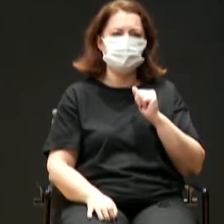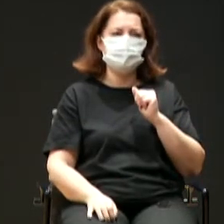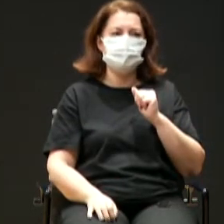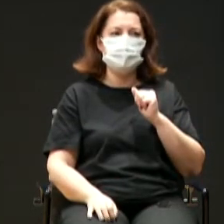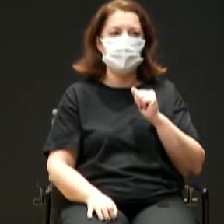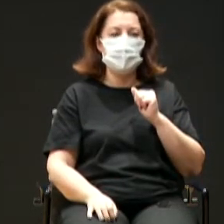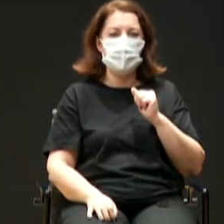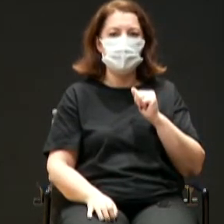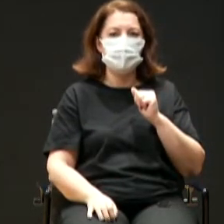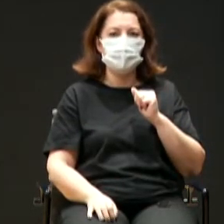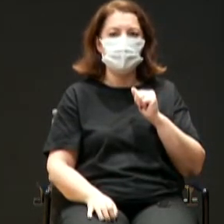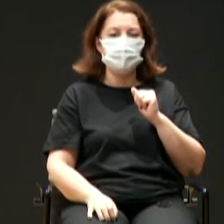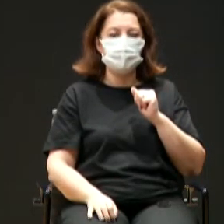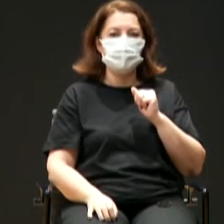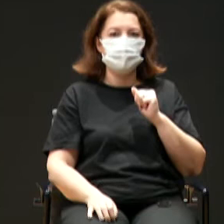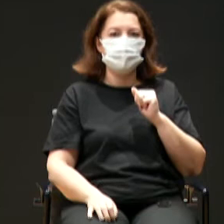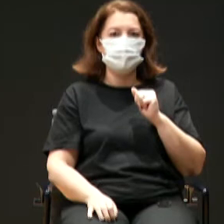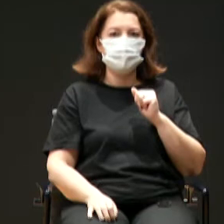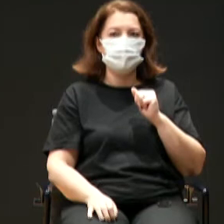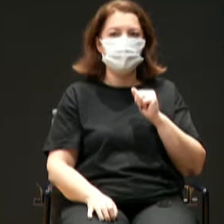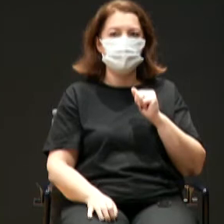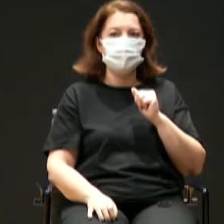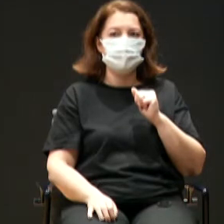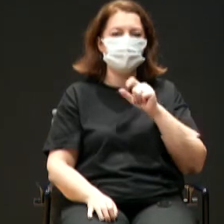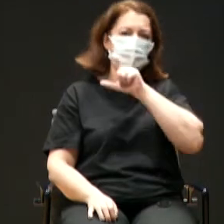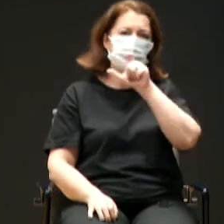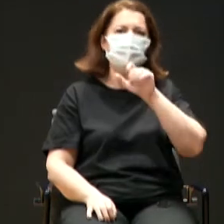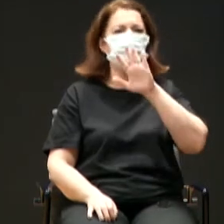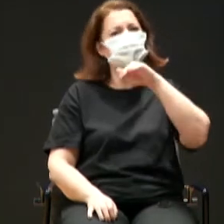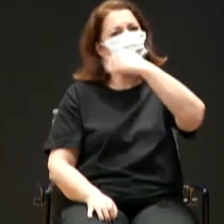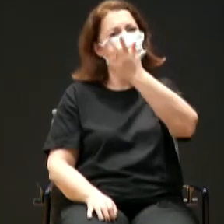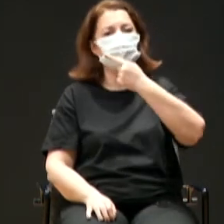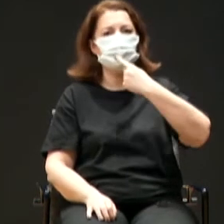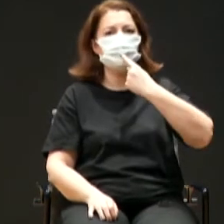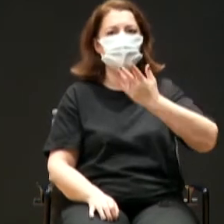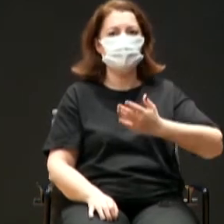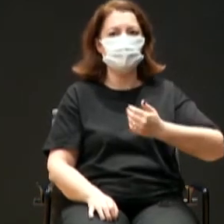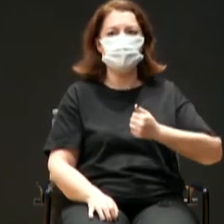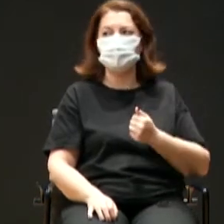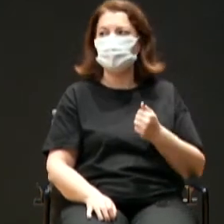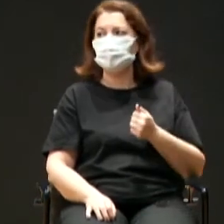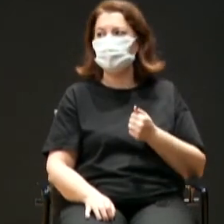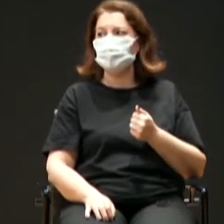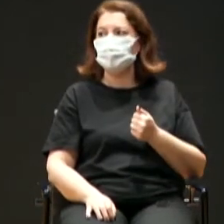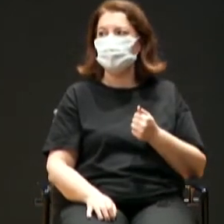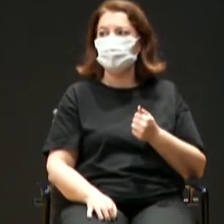Karşılıklı Erkan cevap Bey, vermeyelim isterseniz değil mi? İsterseniz salon dışında beraber konuşuruz. Öyle mi yapalım? Tahir Bey, siz öyle mi yapalım? Devam edin lütfen.